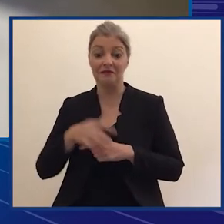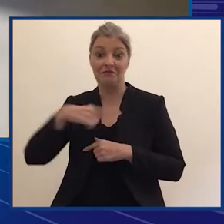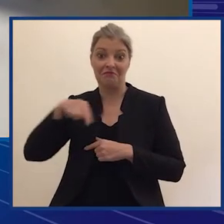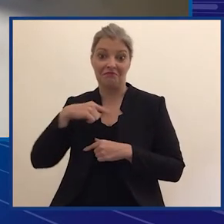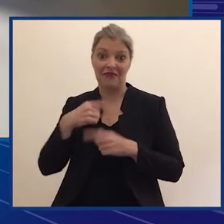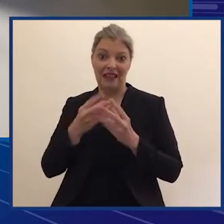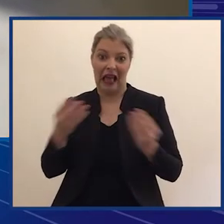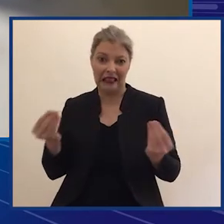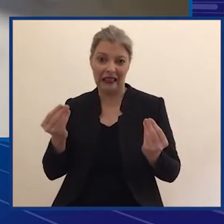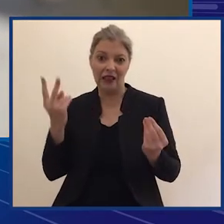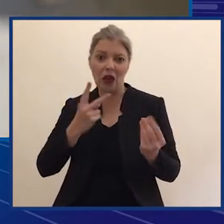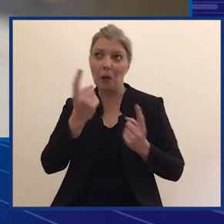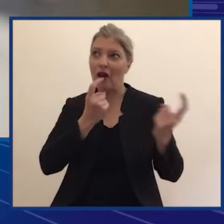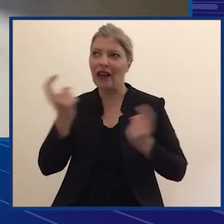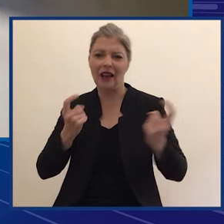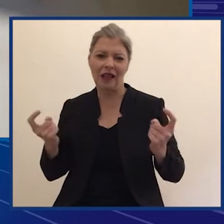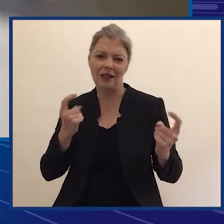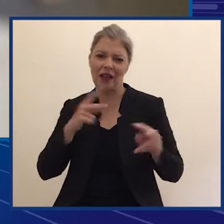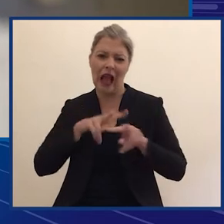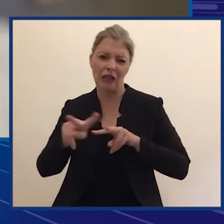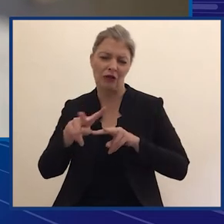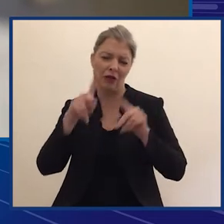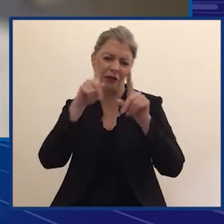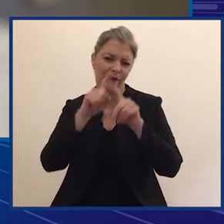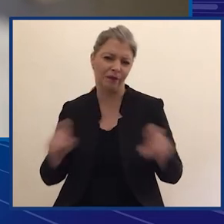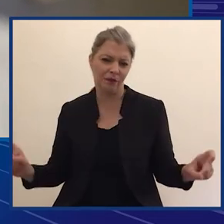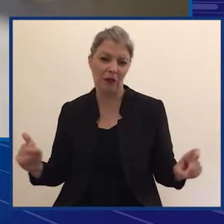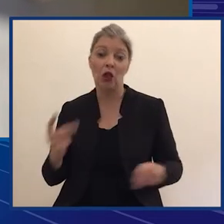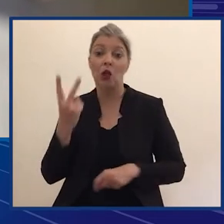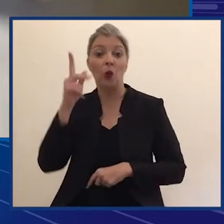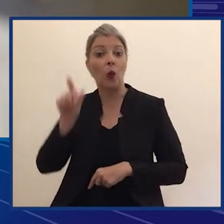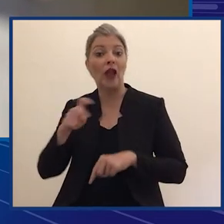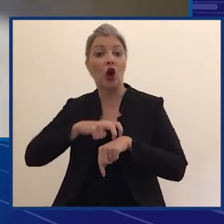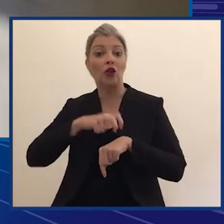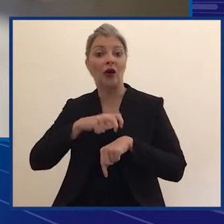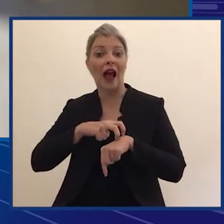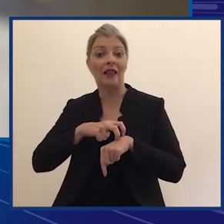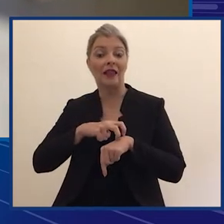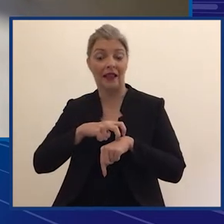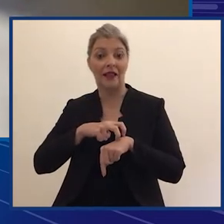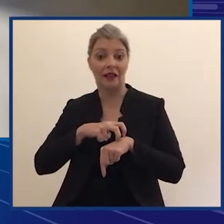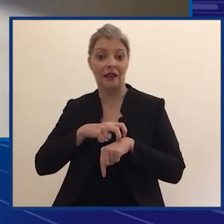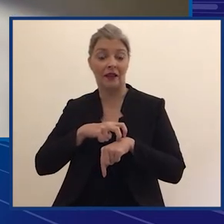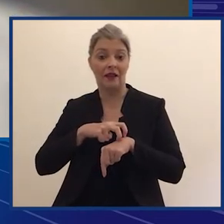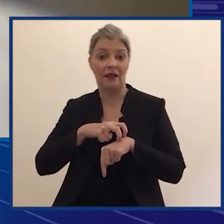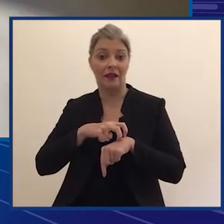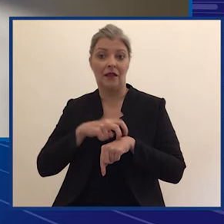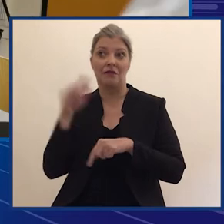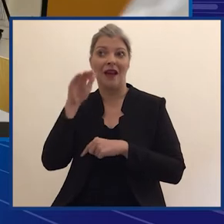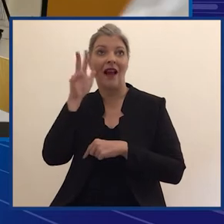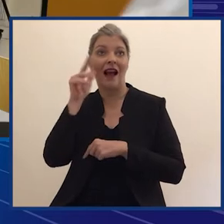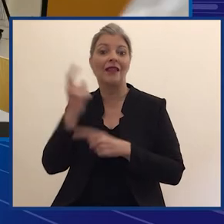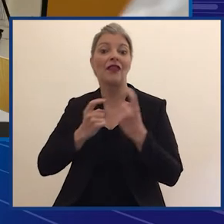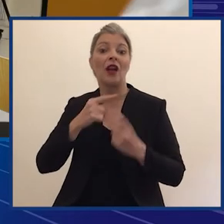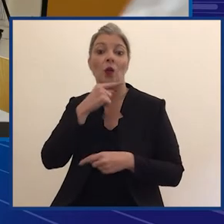Siamo tanti e veniamo da diversi paesi. In questo momento qui abbiamo due dottorandi Marie Curie, due dottorande, in realtà sono delle ragazze,